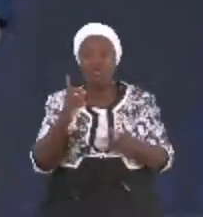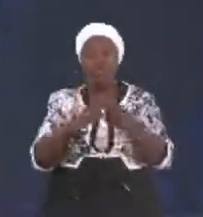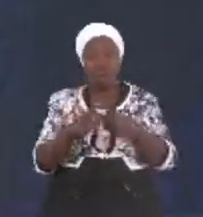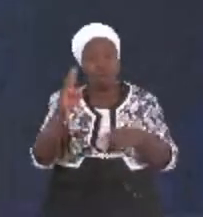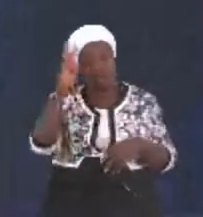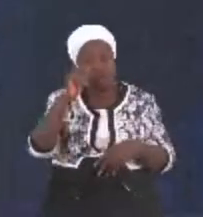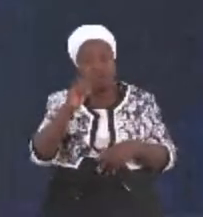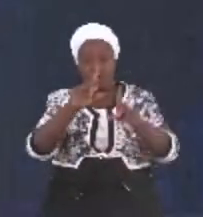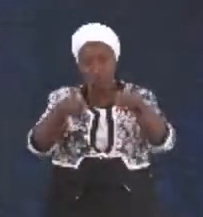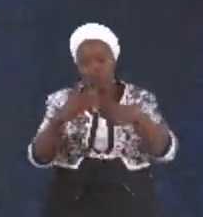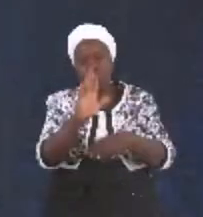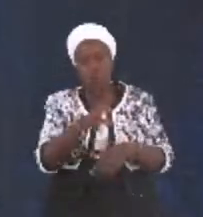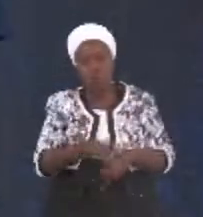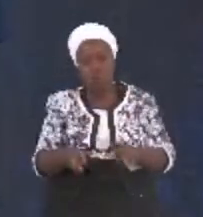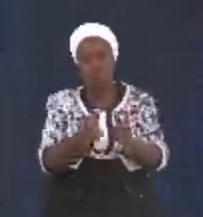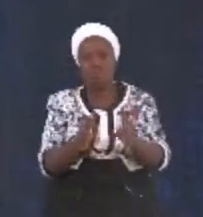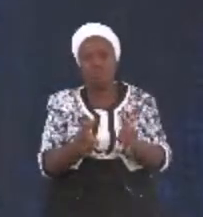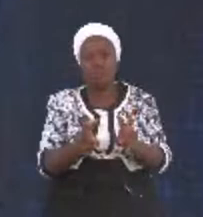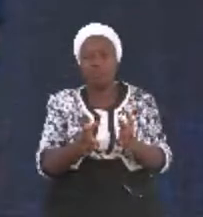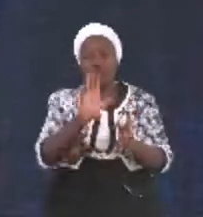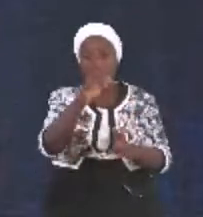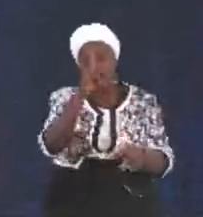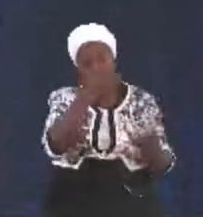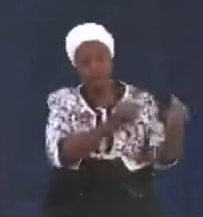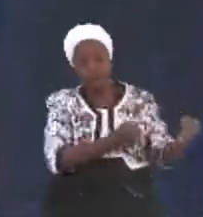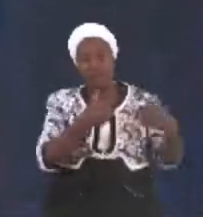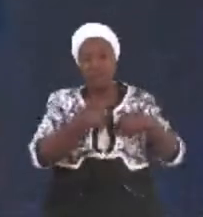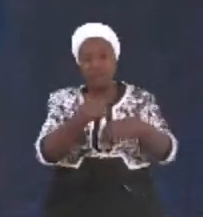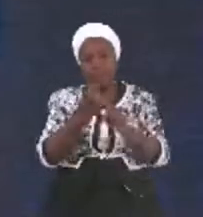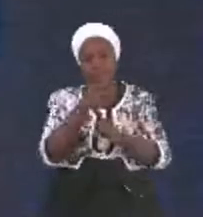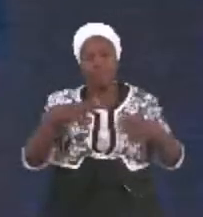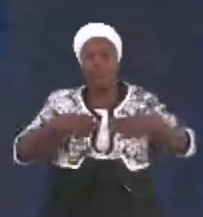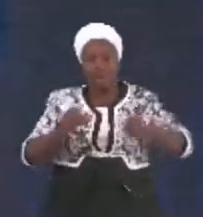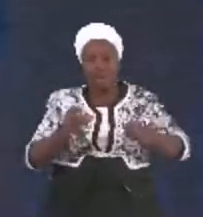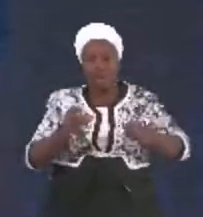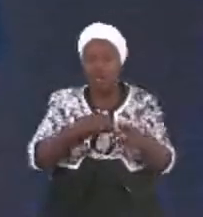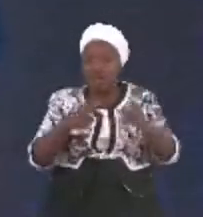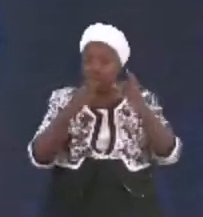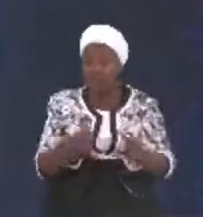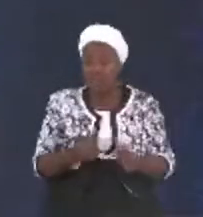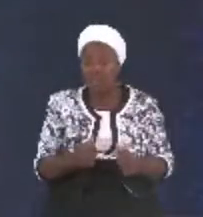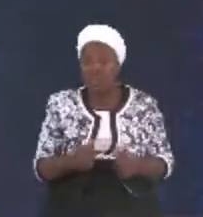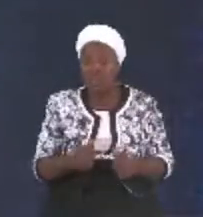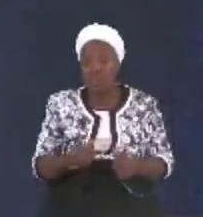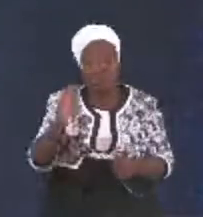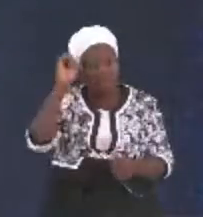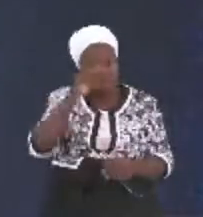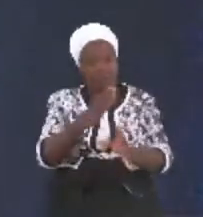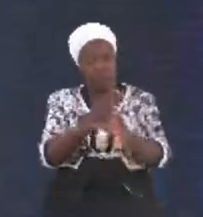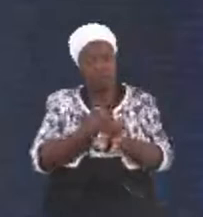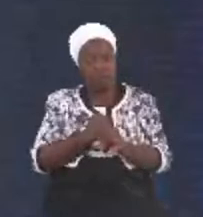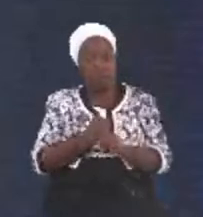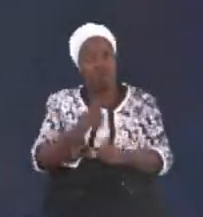va. Ta foi t'a sauvé. Aussitôt, il recouvra la